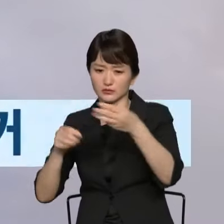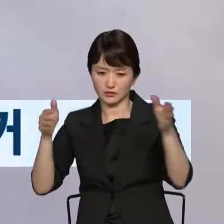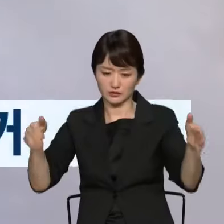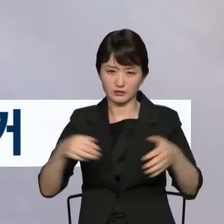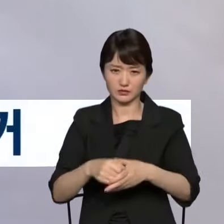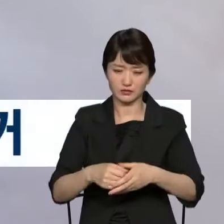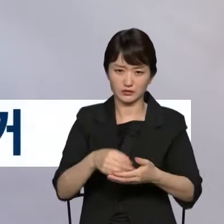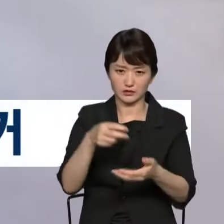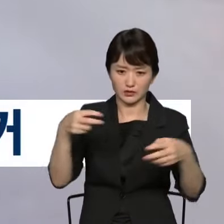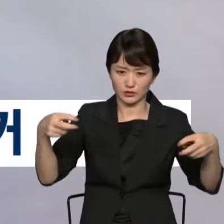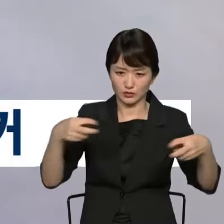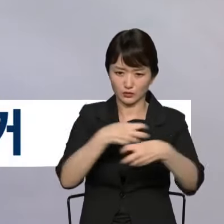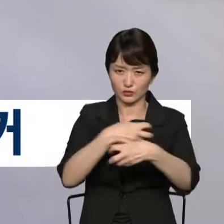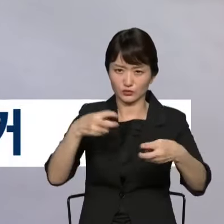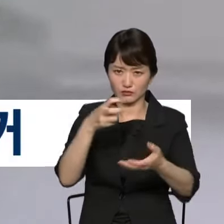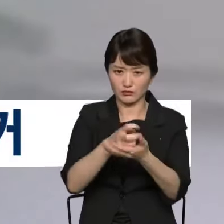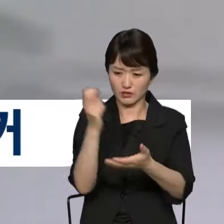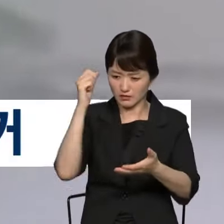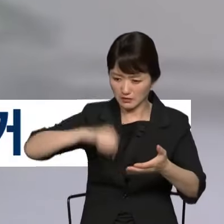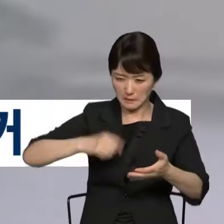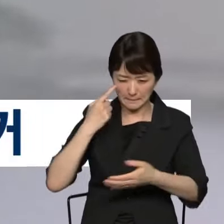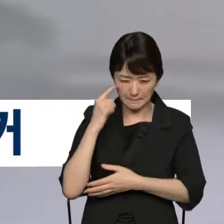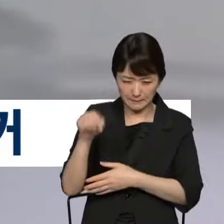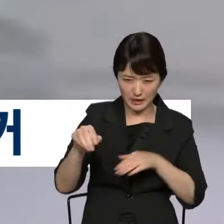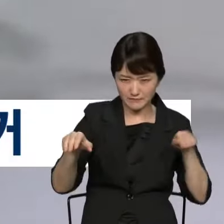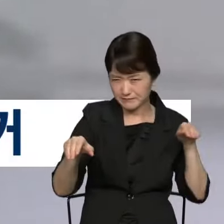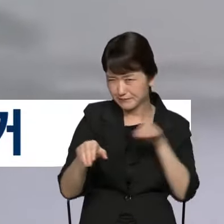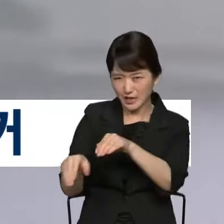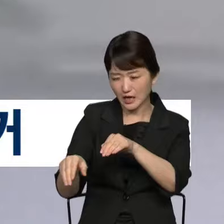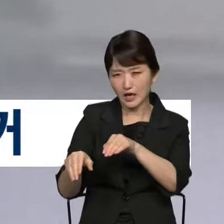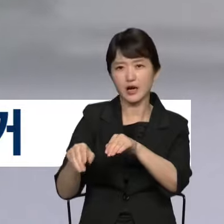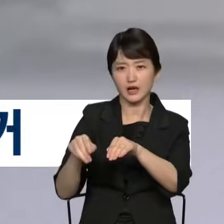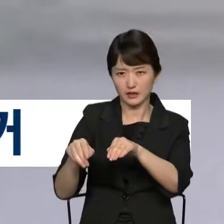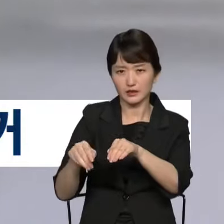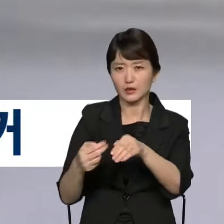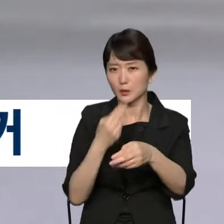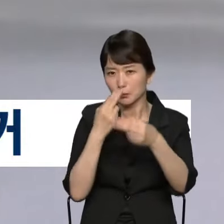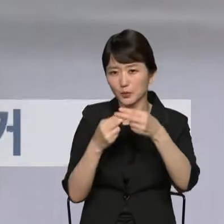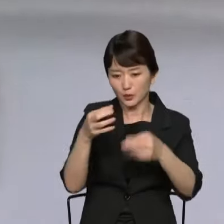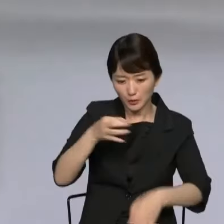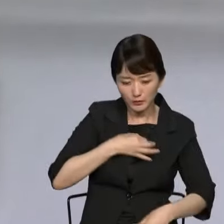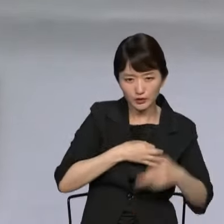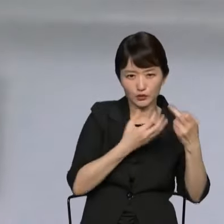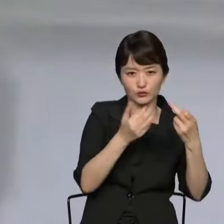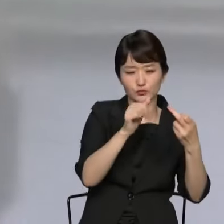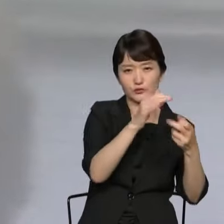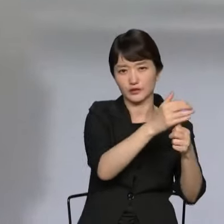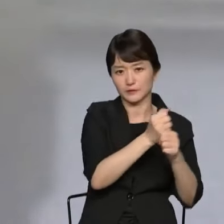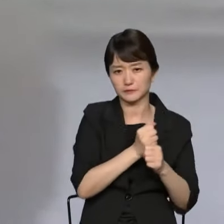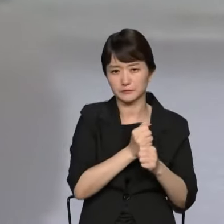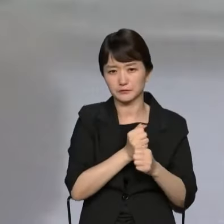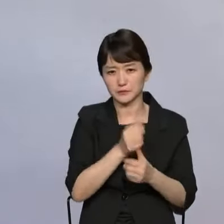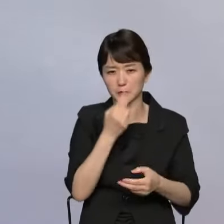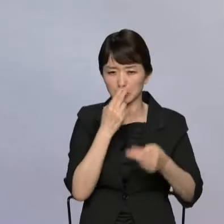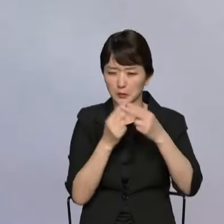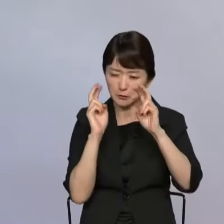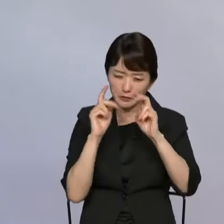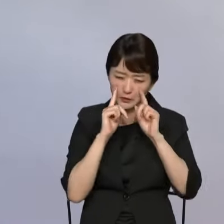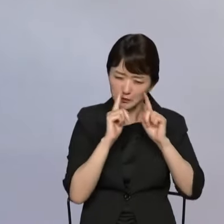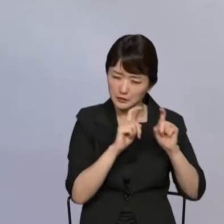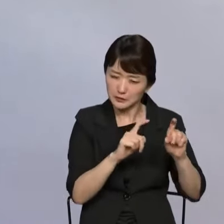위반하는 차만 골라 사고를 내고 보험금을 타낸 일당 12명이 붙잡혔습니다 보험사 의심을 피하기 위해